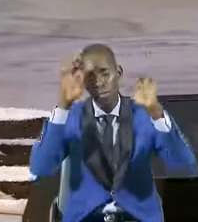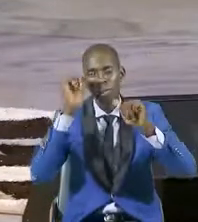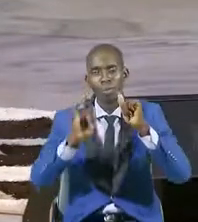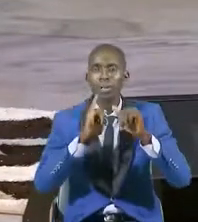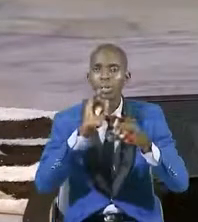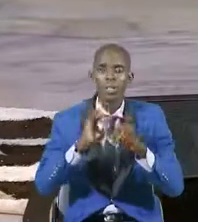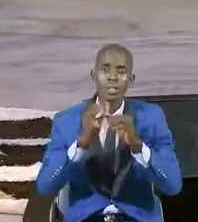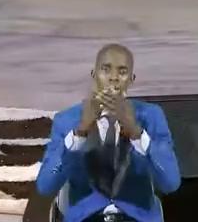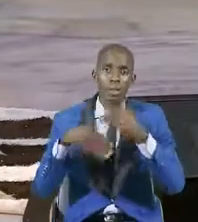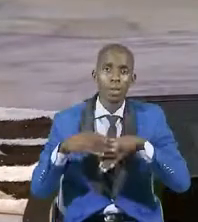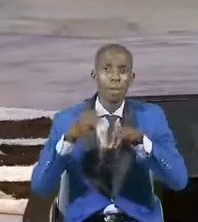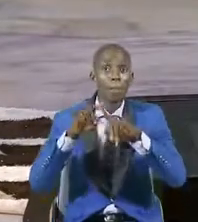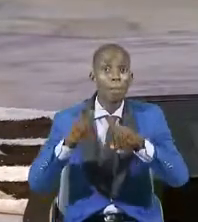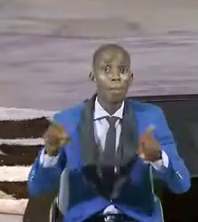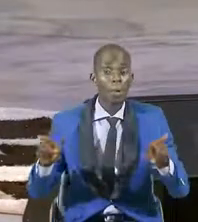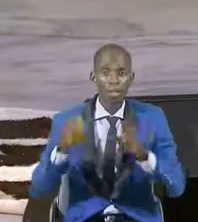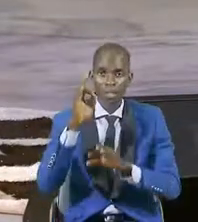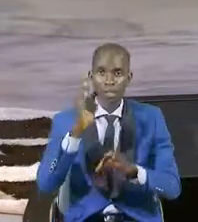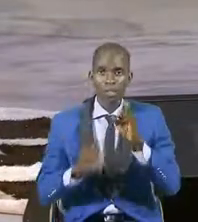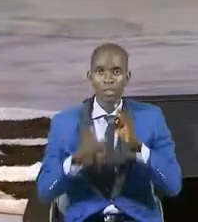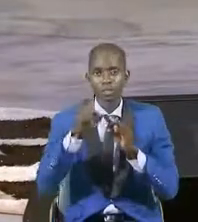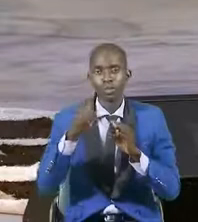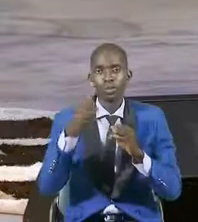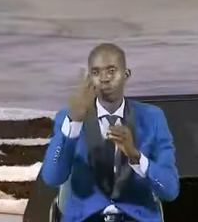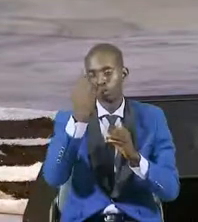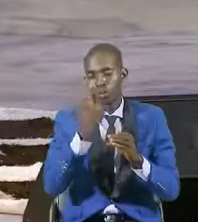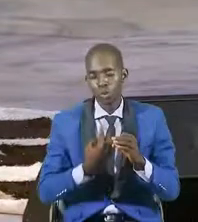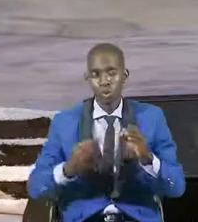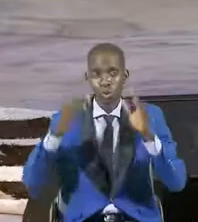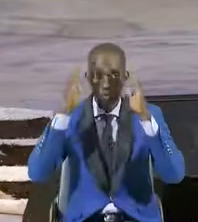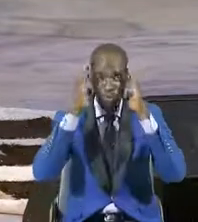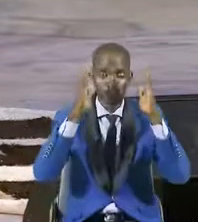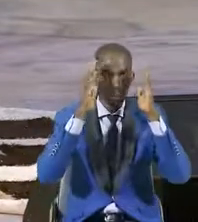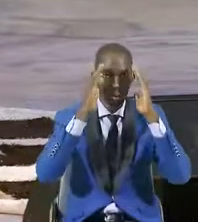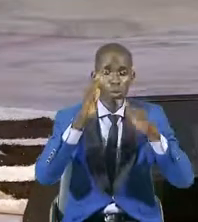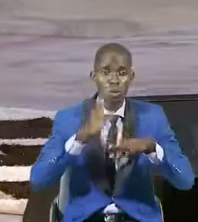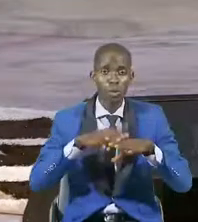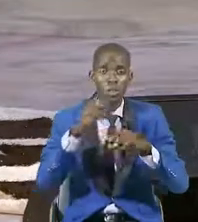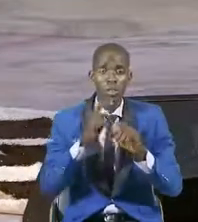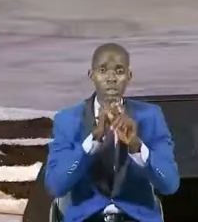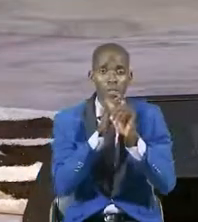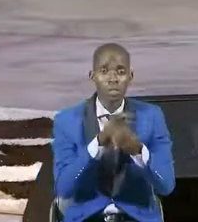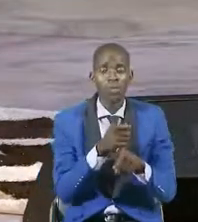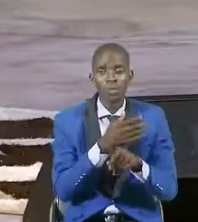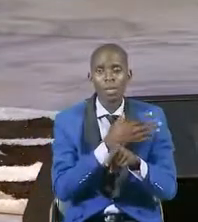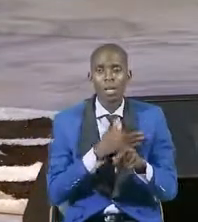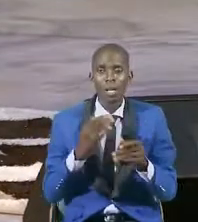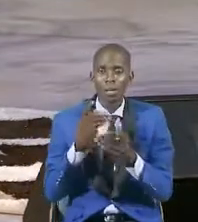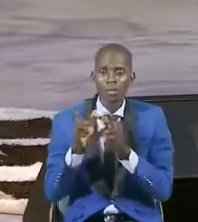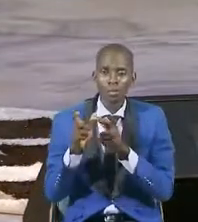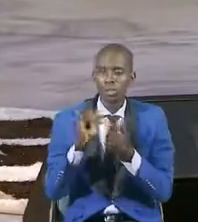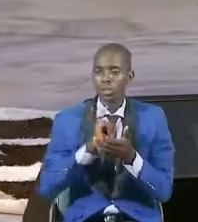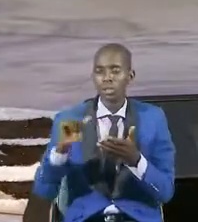du Père qui est dans les cieux. Mais si vous vous concentrez sur les dons et